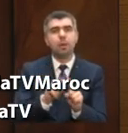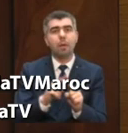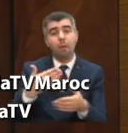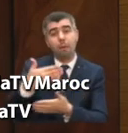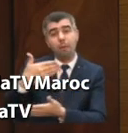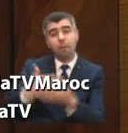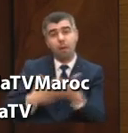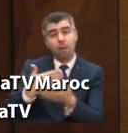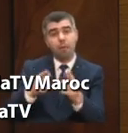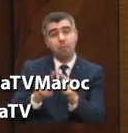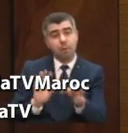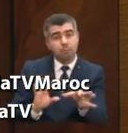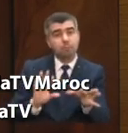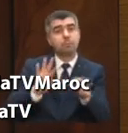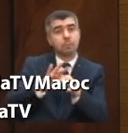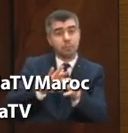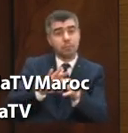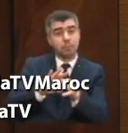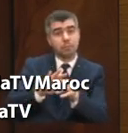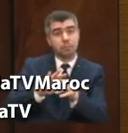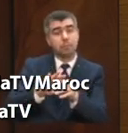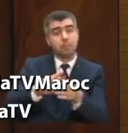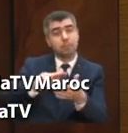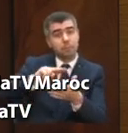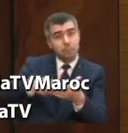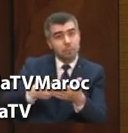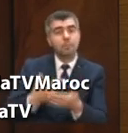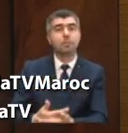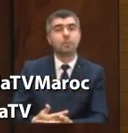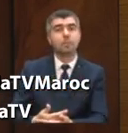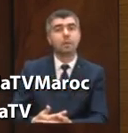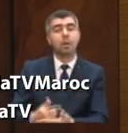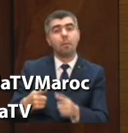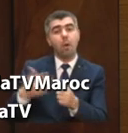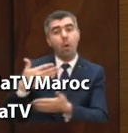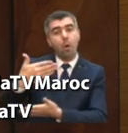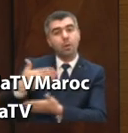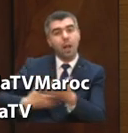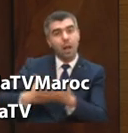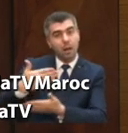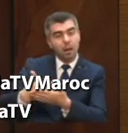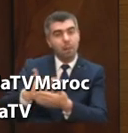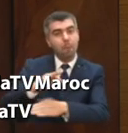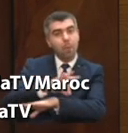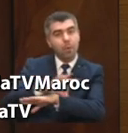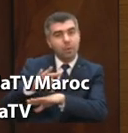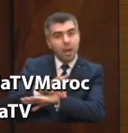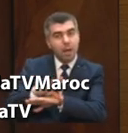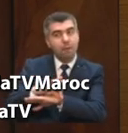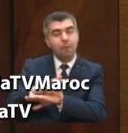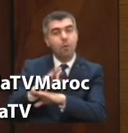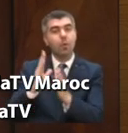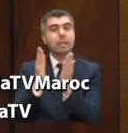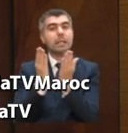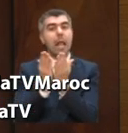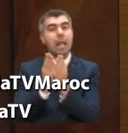اليوم، سواء المتعاقدين في النظام اللي يجب إدماجهم في المجال للنظام الأساسي للوظيفة العمومية أو في النظام الأساسي للتعليم. ضرورة